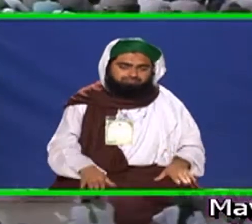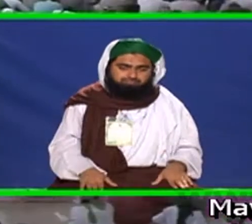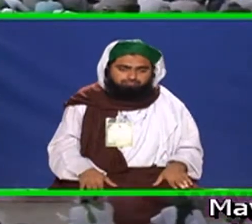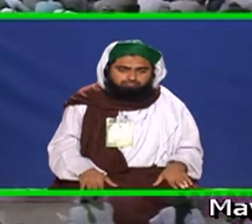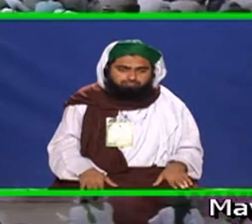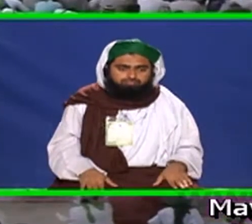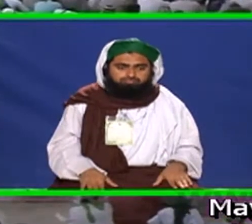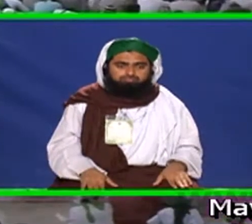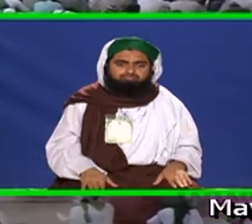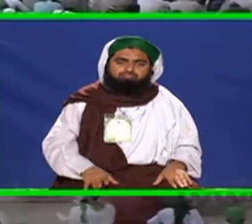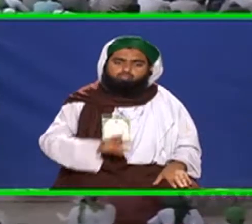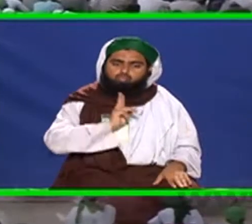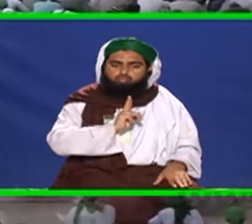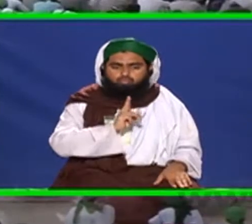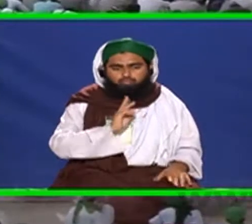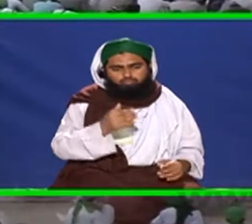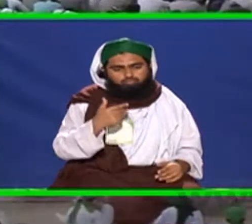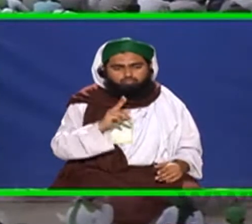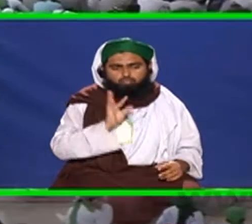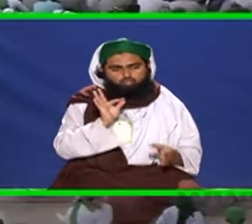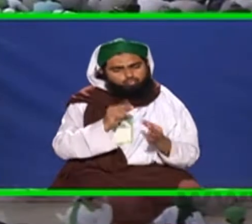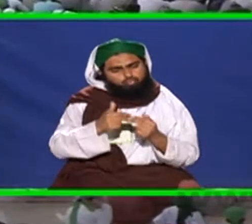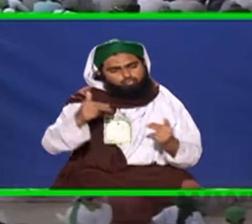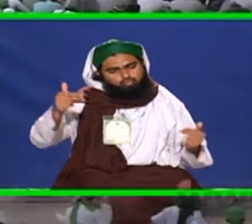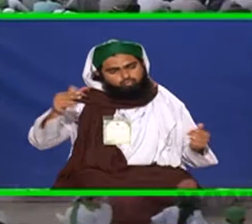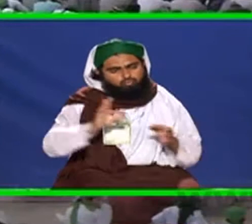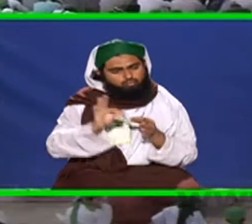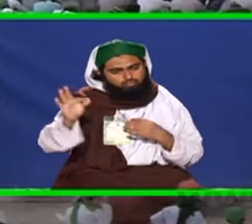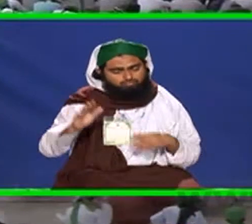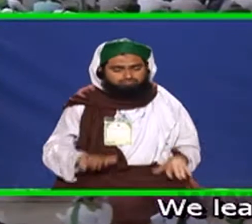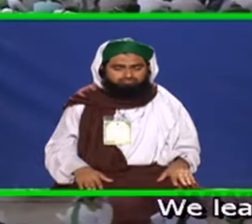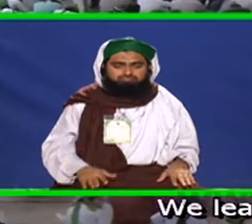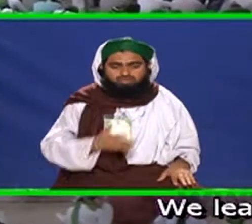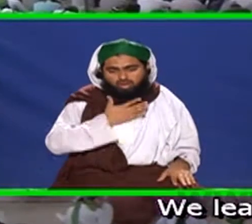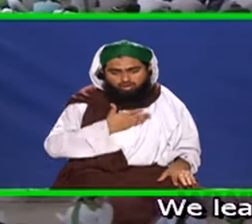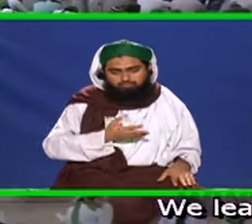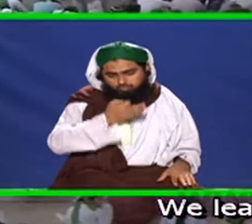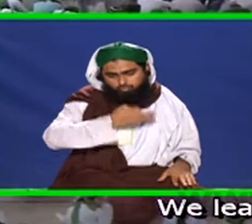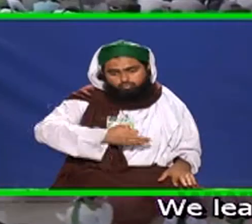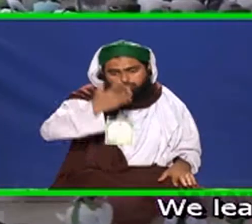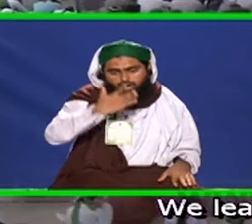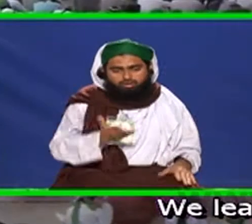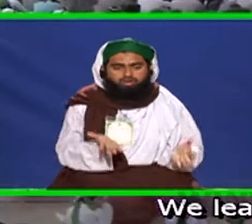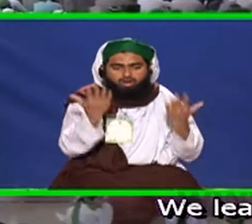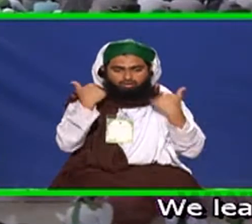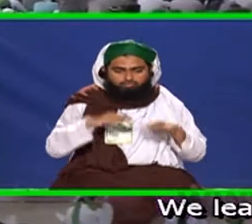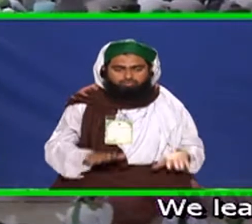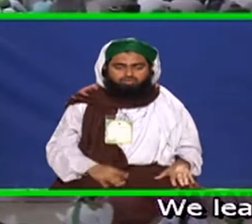करम फरमाए। तो बात बहुत दूर निकल गई, हमने सुभान अल्लाह,